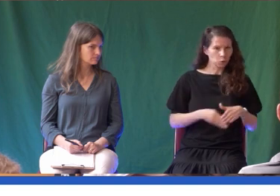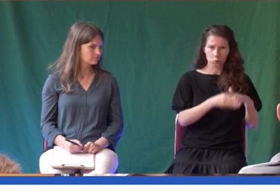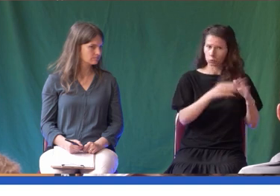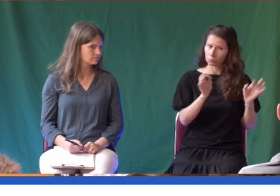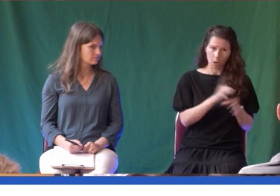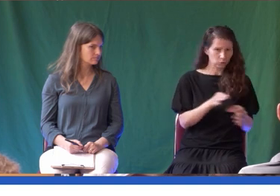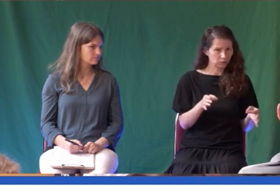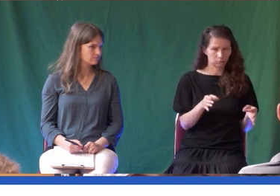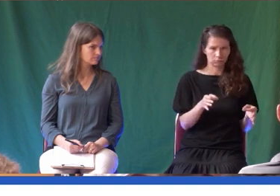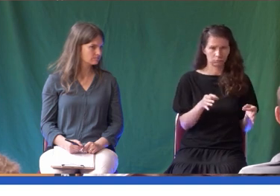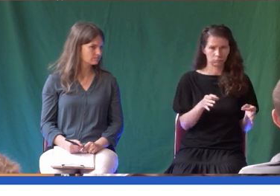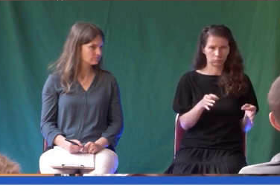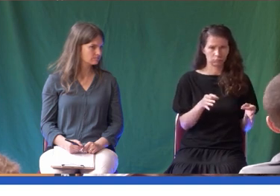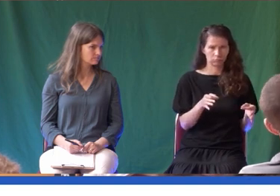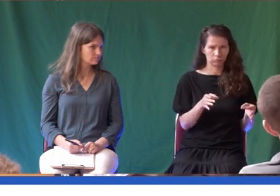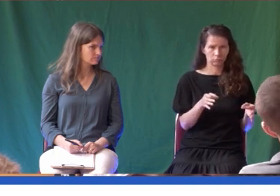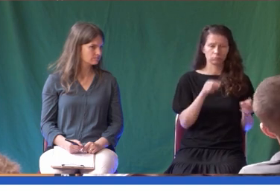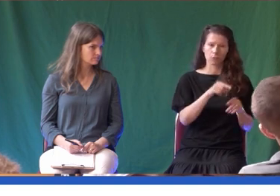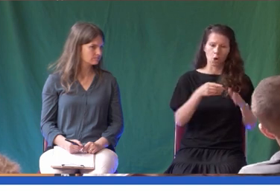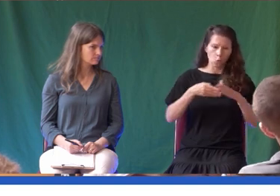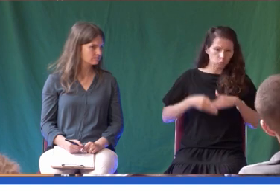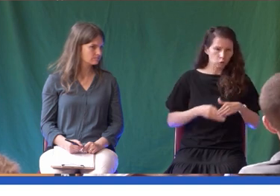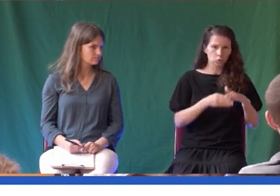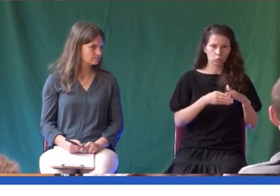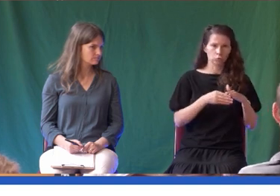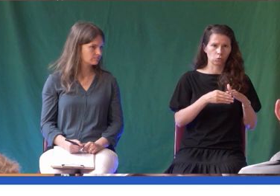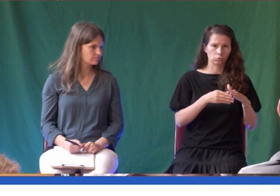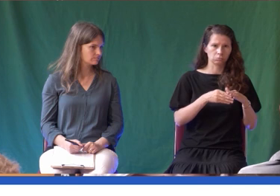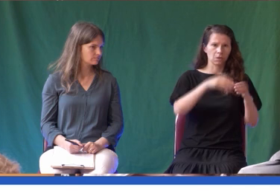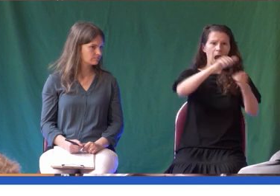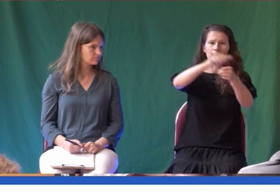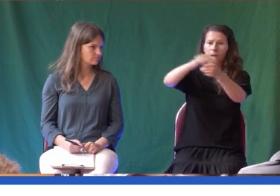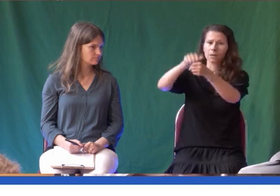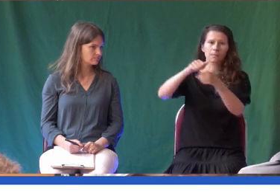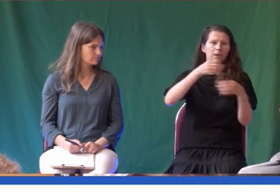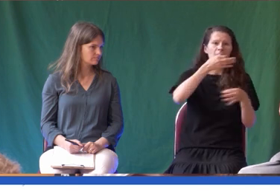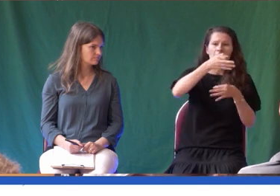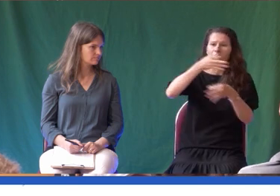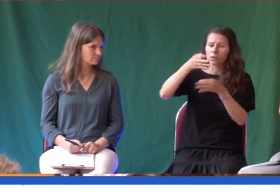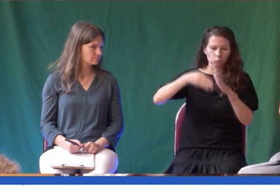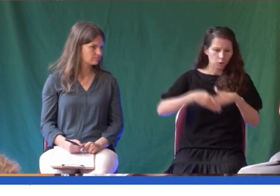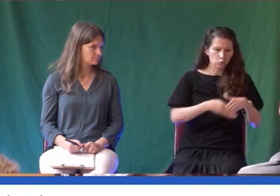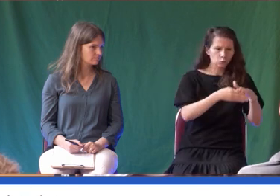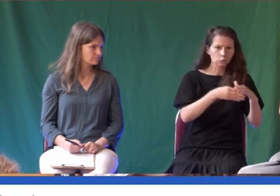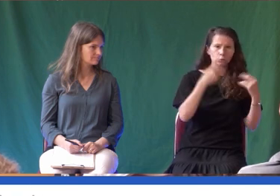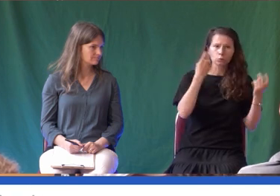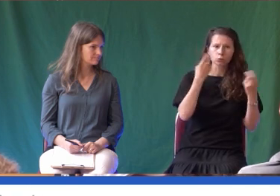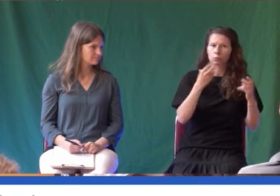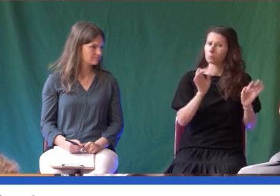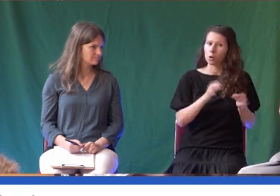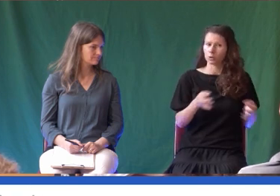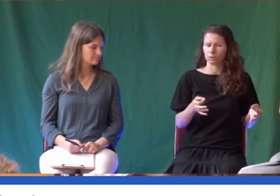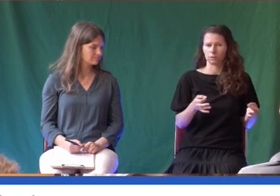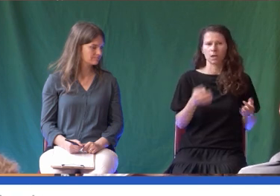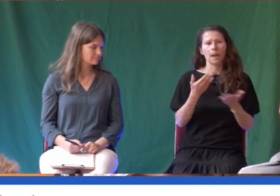sie suchen auch nicht nach Unterstützung bei den Ämtern das sind zum Beispiel